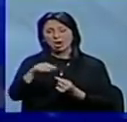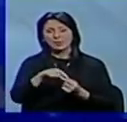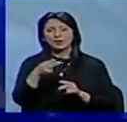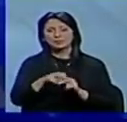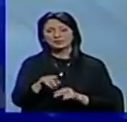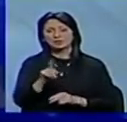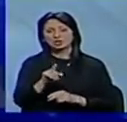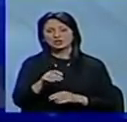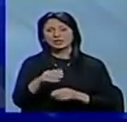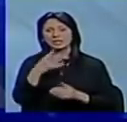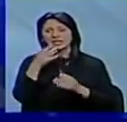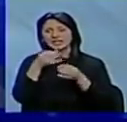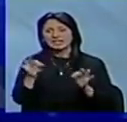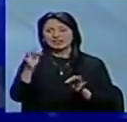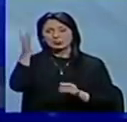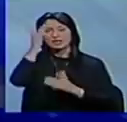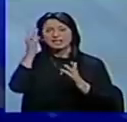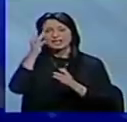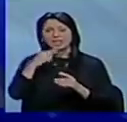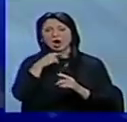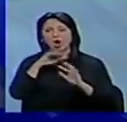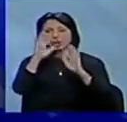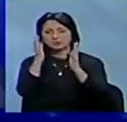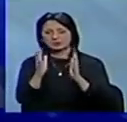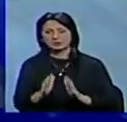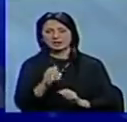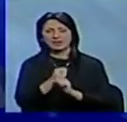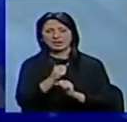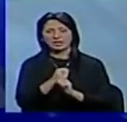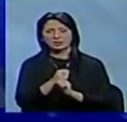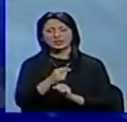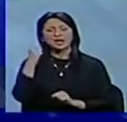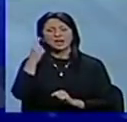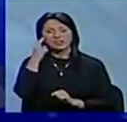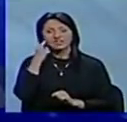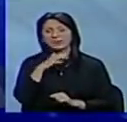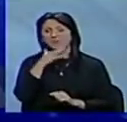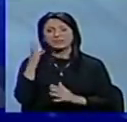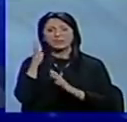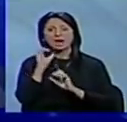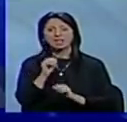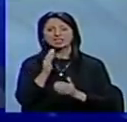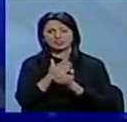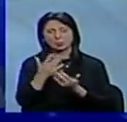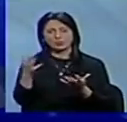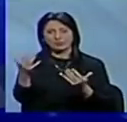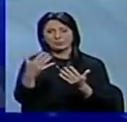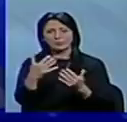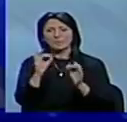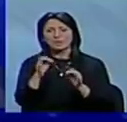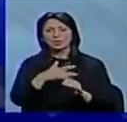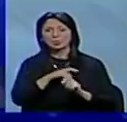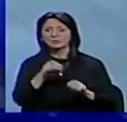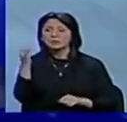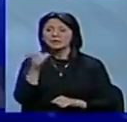რომ თავისუფლების იდეისთვის რაღაცა ხორცი შეგვეს ხა ამ ქვეყანაში და გვესმის, რომ ბევრი მხარდამჭერი იყოს უკვე მოპოვებული, მაგრამ მართლა